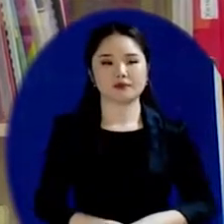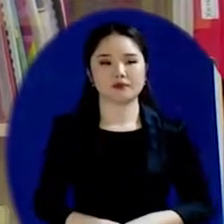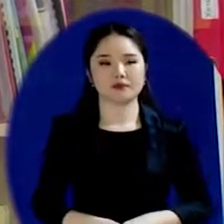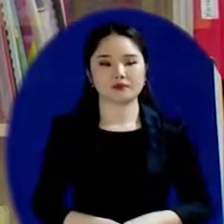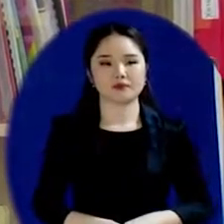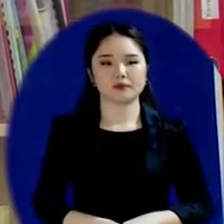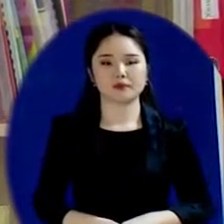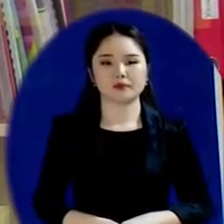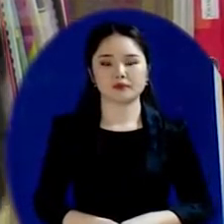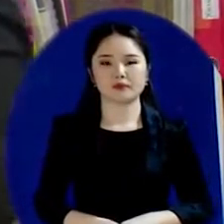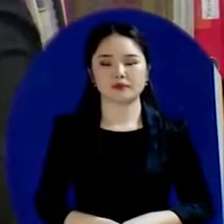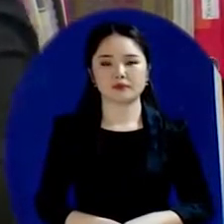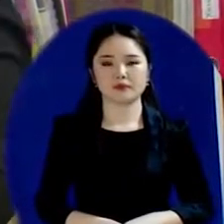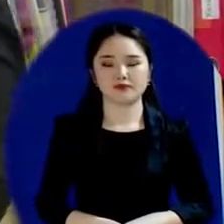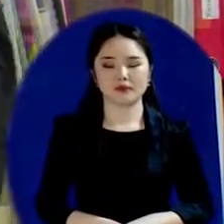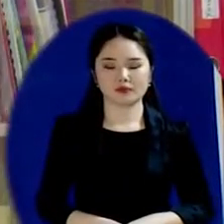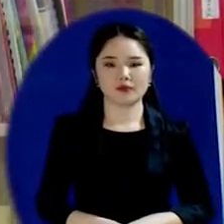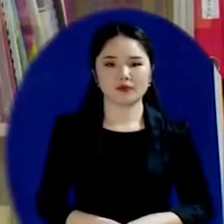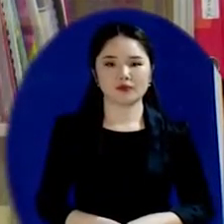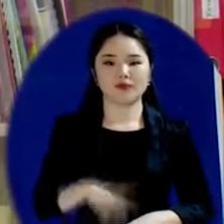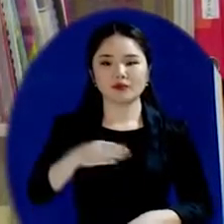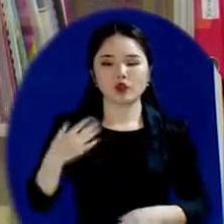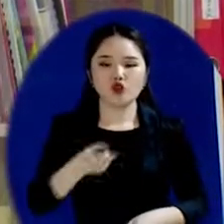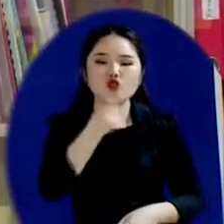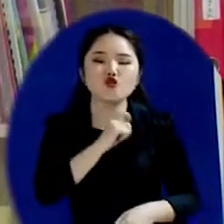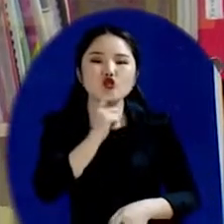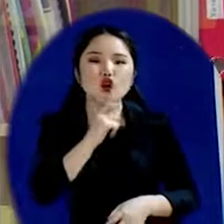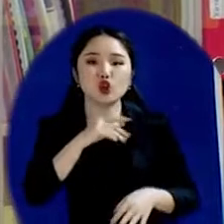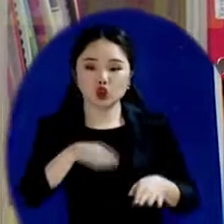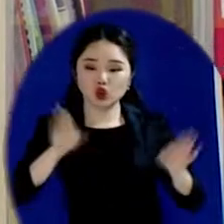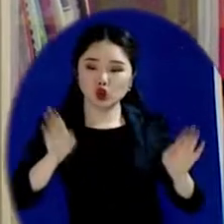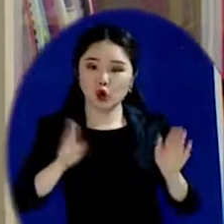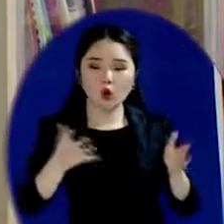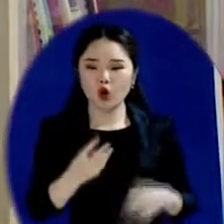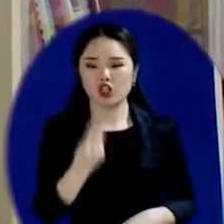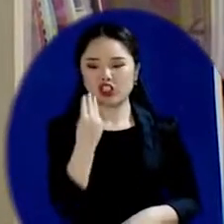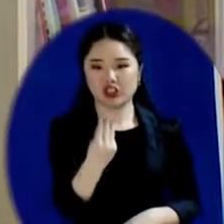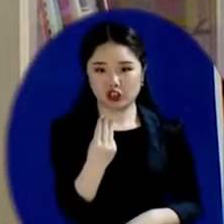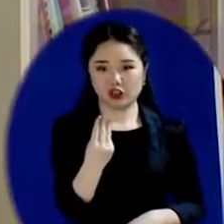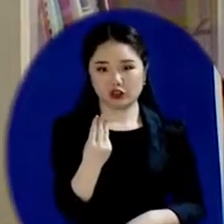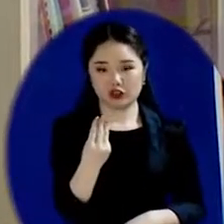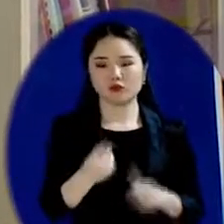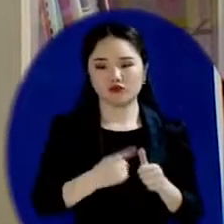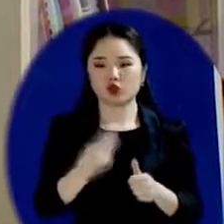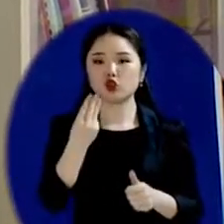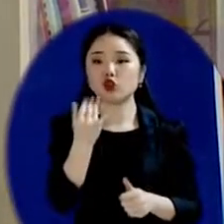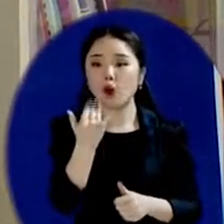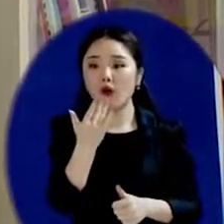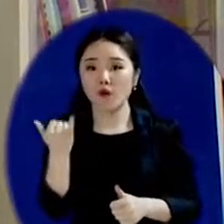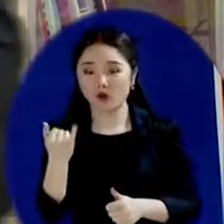Ингэ тэмдэглэж болох нь эрвэхээ. Дараачих нь хөх шувуу. За тэрийг шувуу гэж биш үсгээр тэмдэглэж